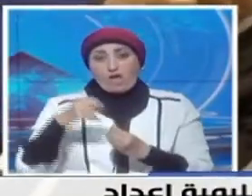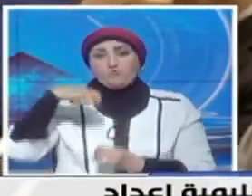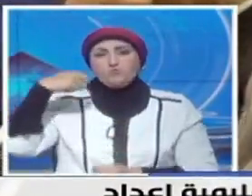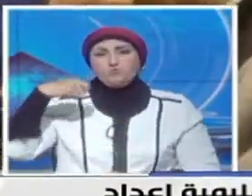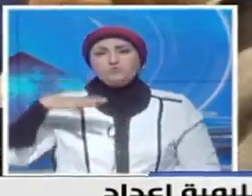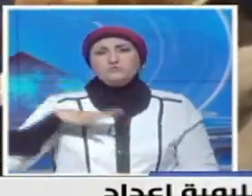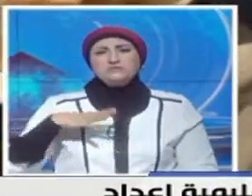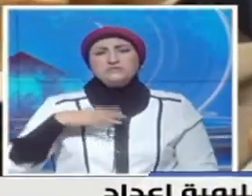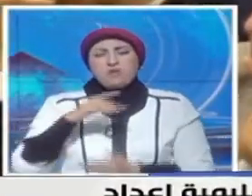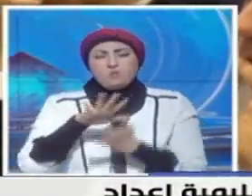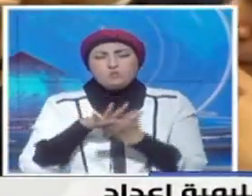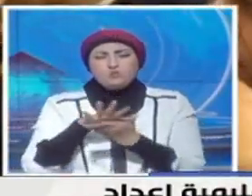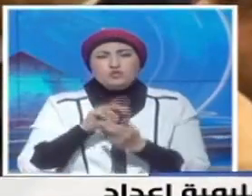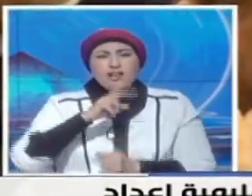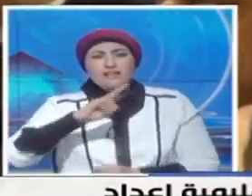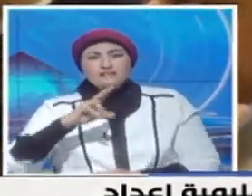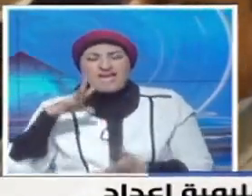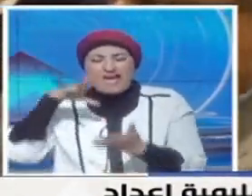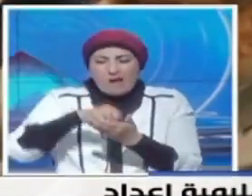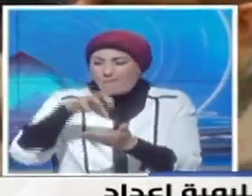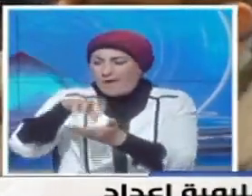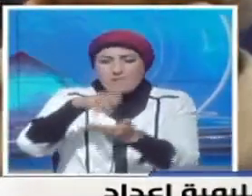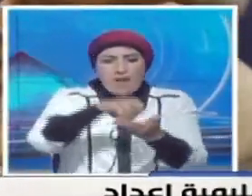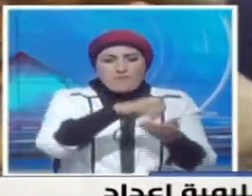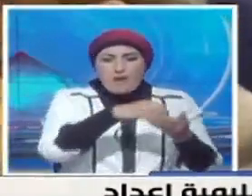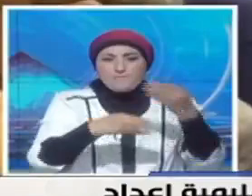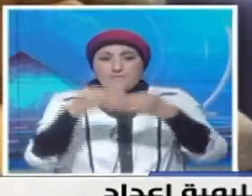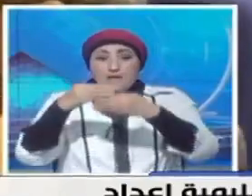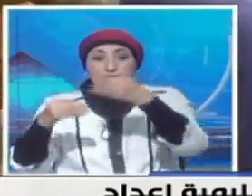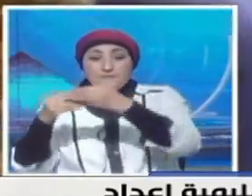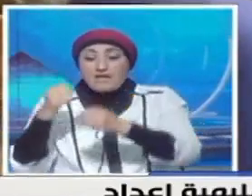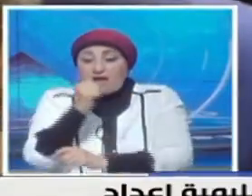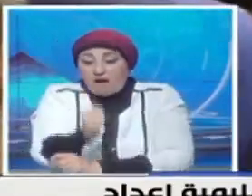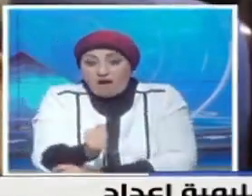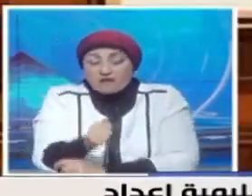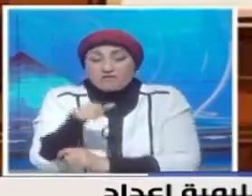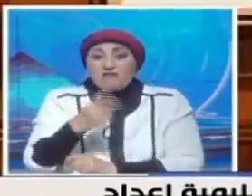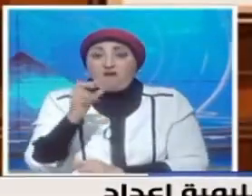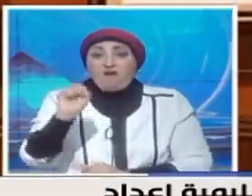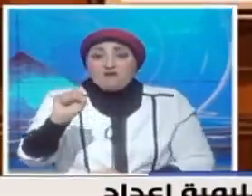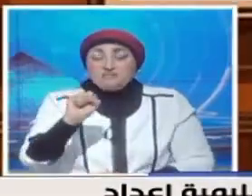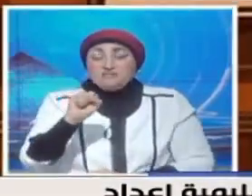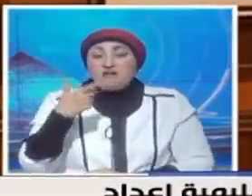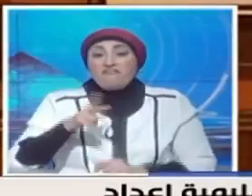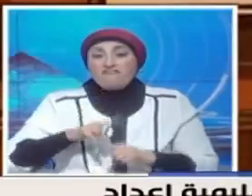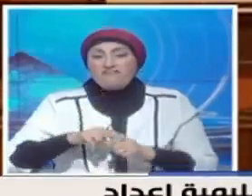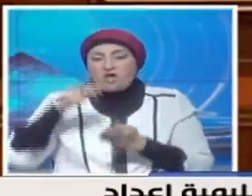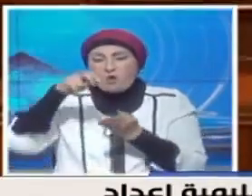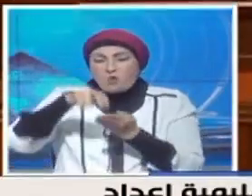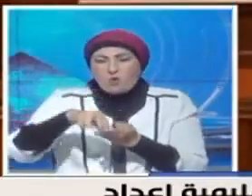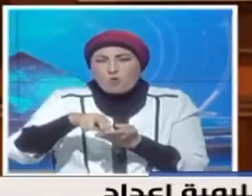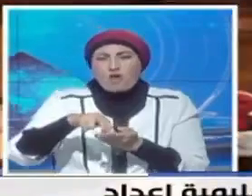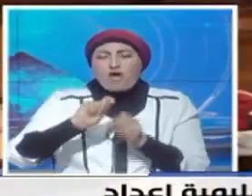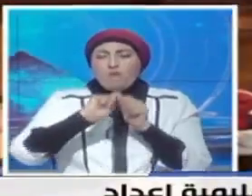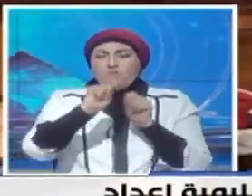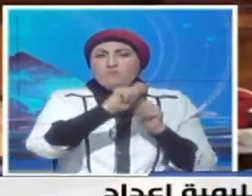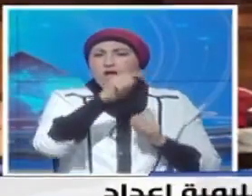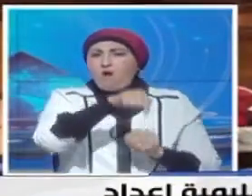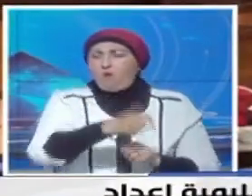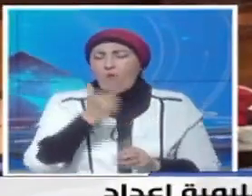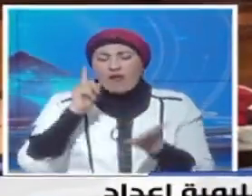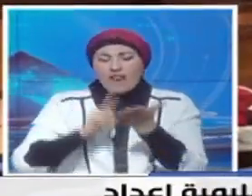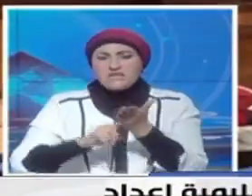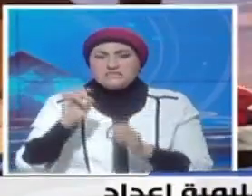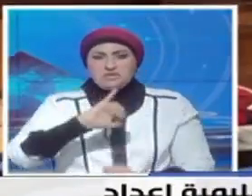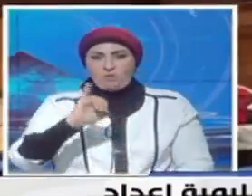لبحث مشكلات تقنين وضع اليد والمباني المقامة على أراضي الوقف بالقرى والعزب والنجوع، مع